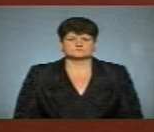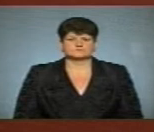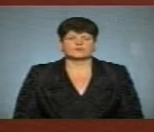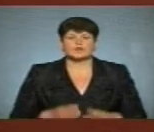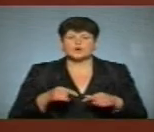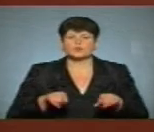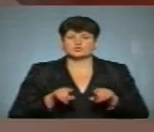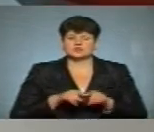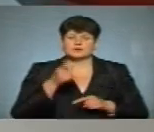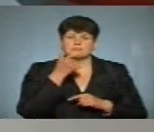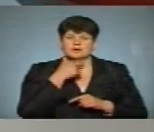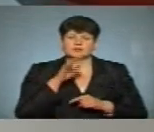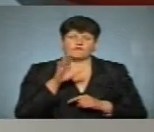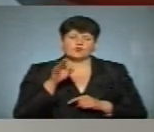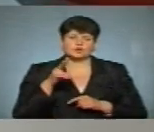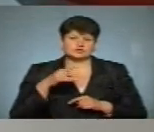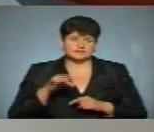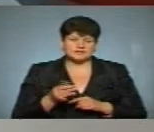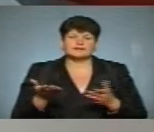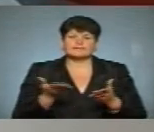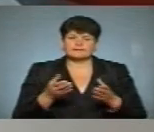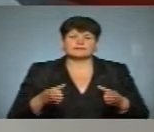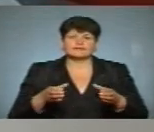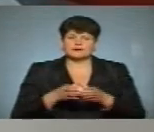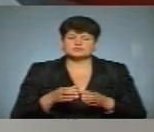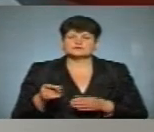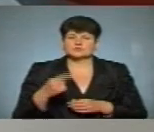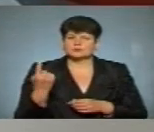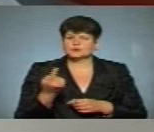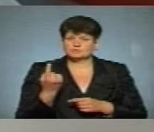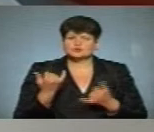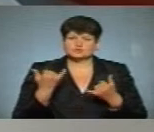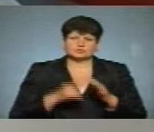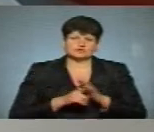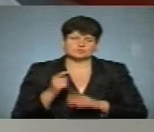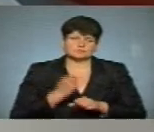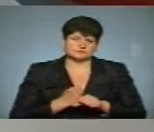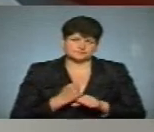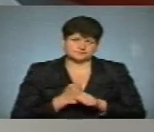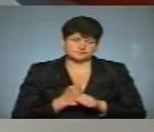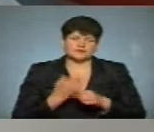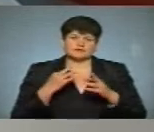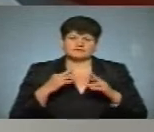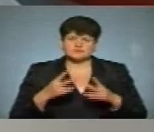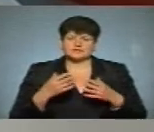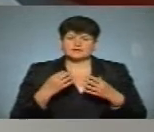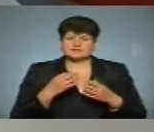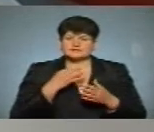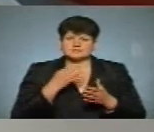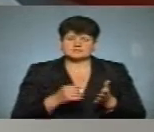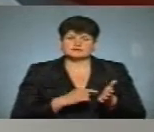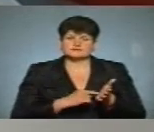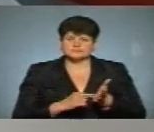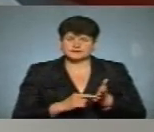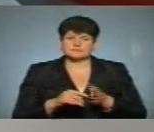Отже, пане Володимире, які галузі у Тернопільській області від сьогодні відновлюють роботу? Ну, як зазначив міністр охорони